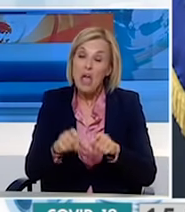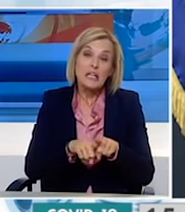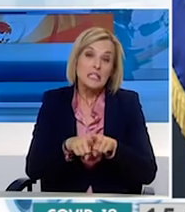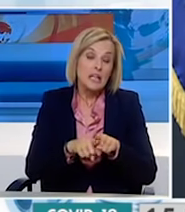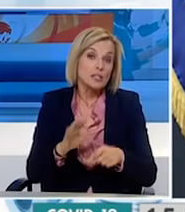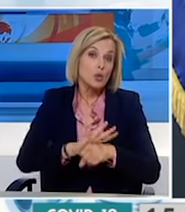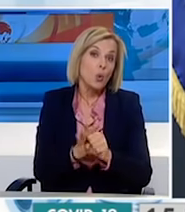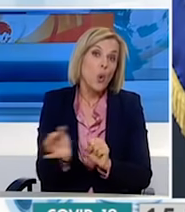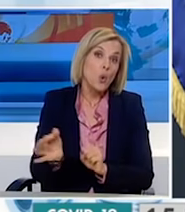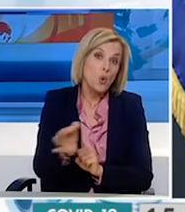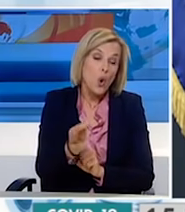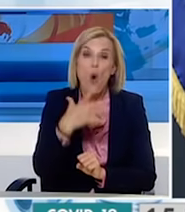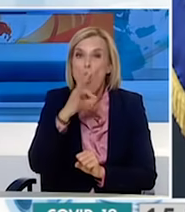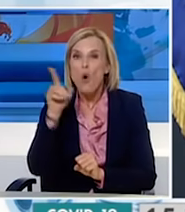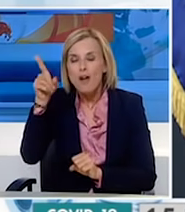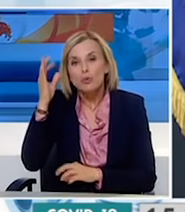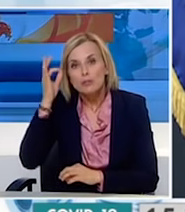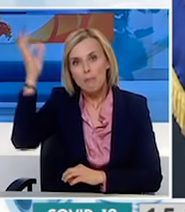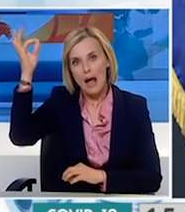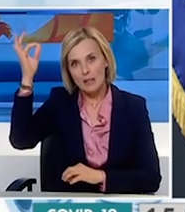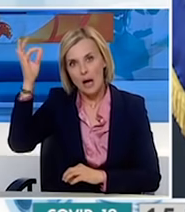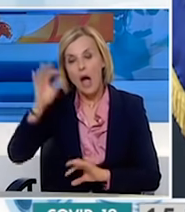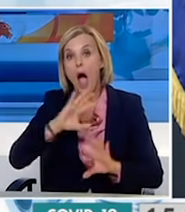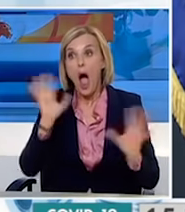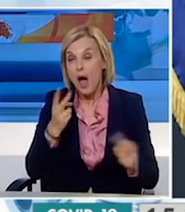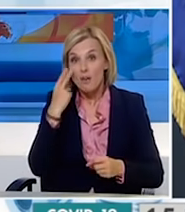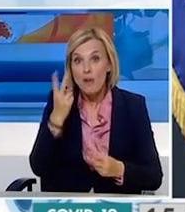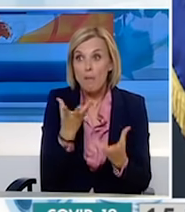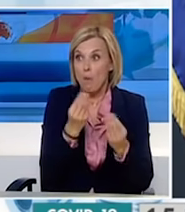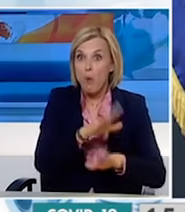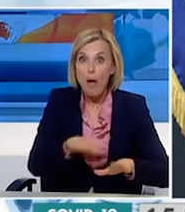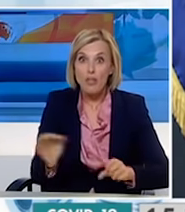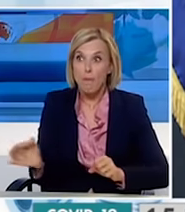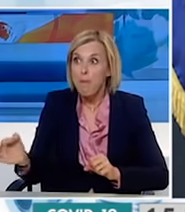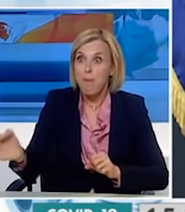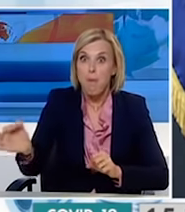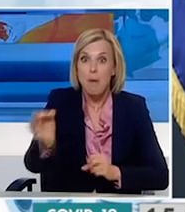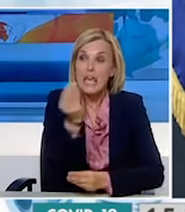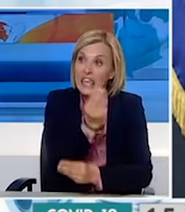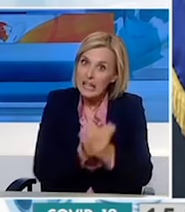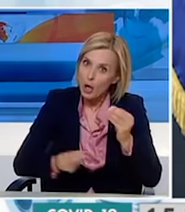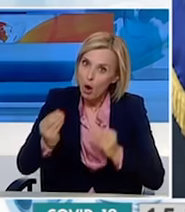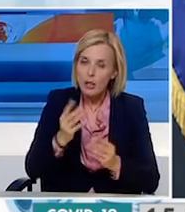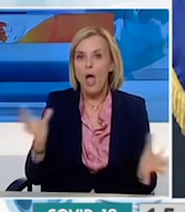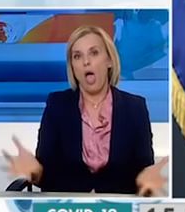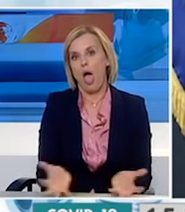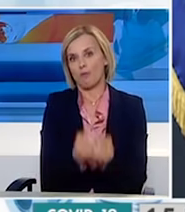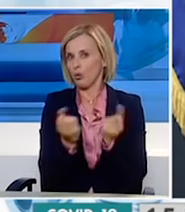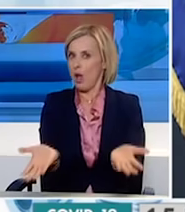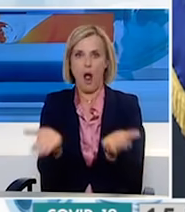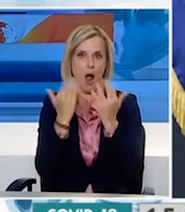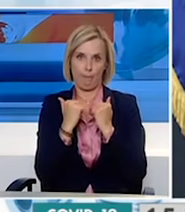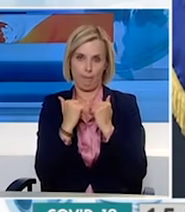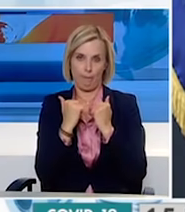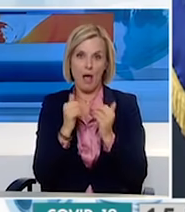να είναι σπάνιο. Θα προβλημάτιζε αν είχαμε μια τεράστια διασπορά του ιού στην κοινότητα, και ευτυχώς δεν είχαμε, και ευτυχώς